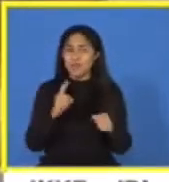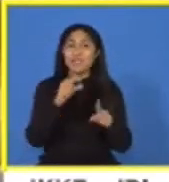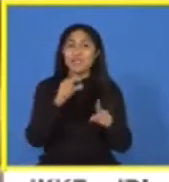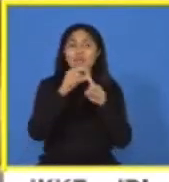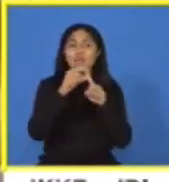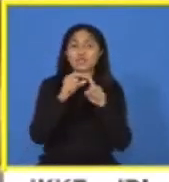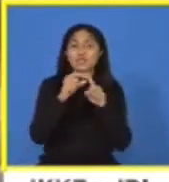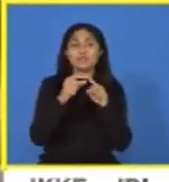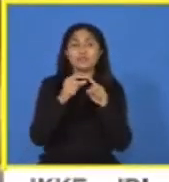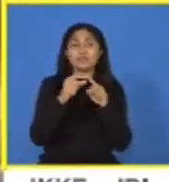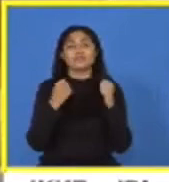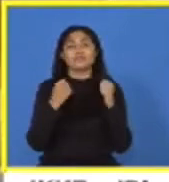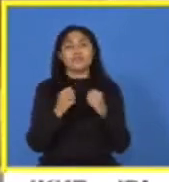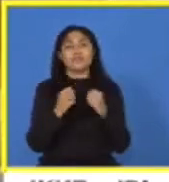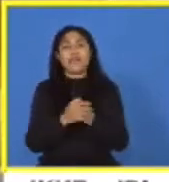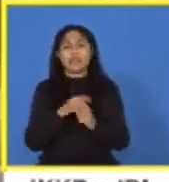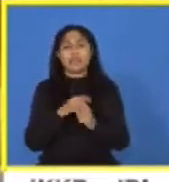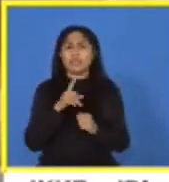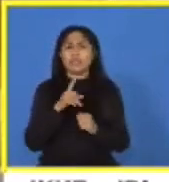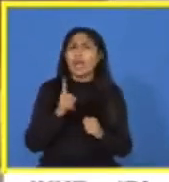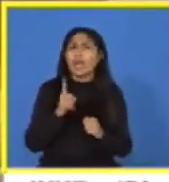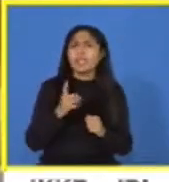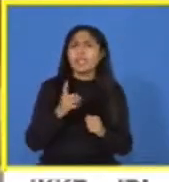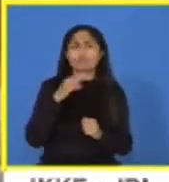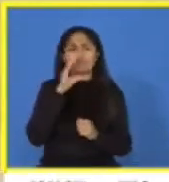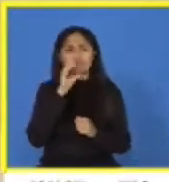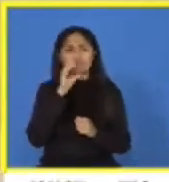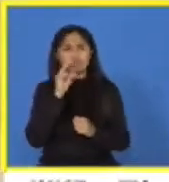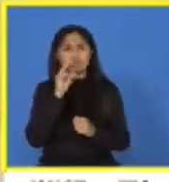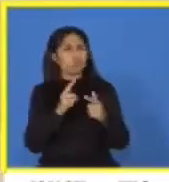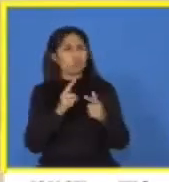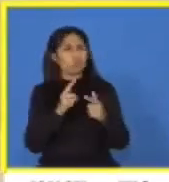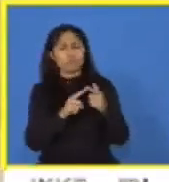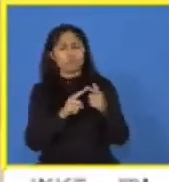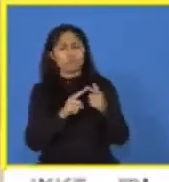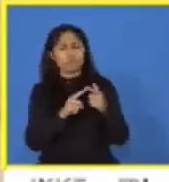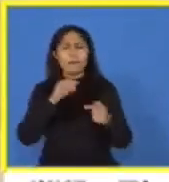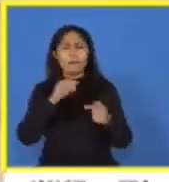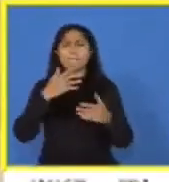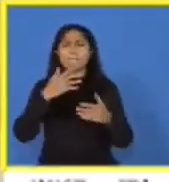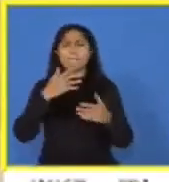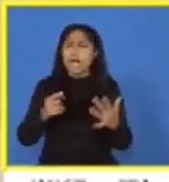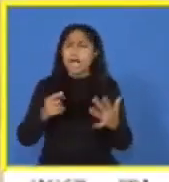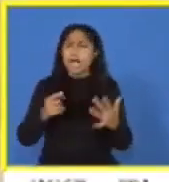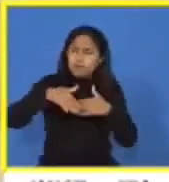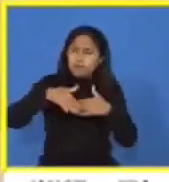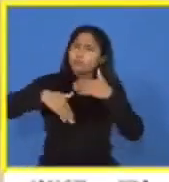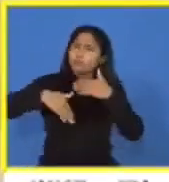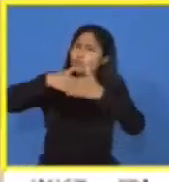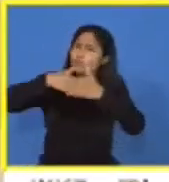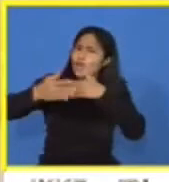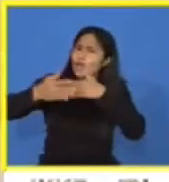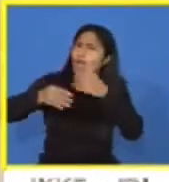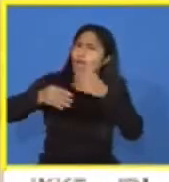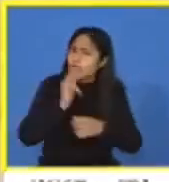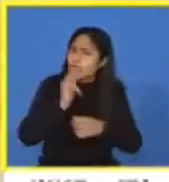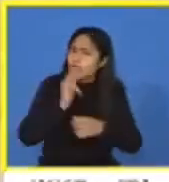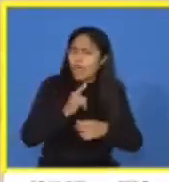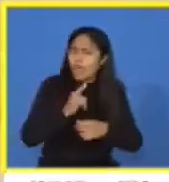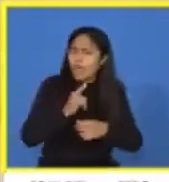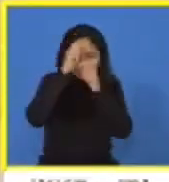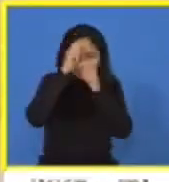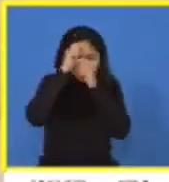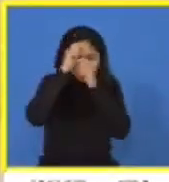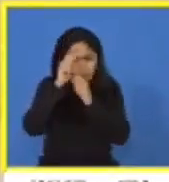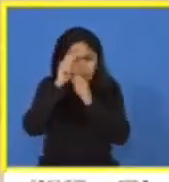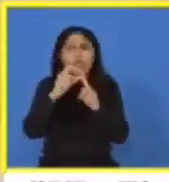tentunya seperti yang di awal tadi dikatakan bahwa masyarakat ini harus terus taat terhadap protokol kesehatan.